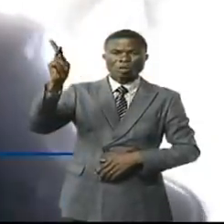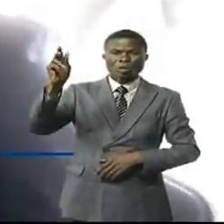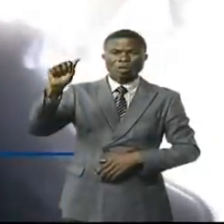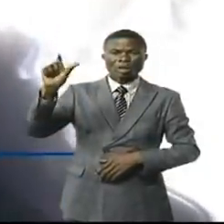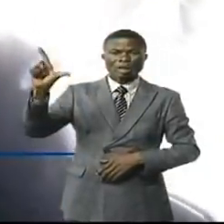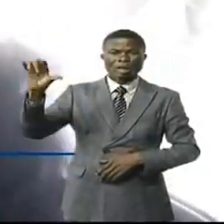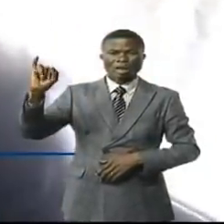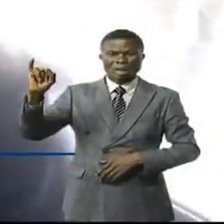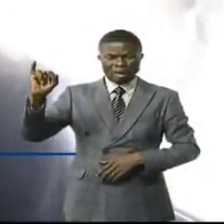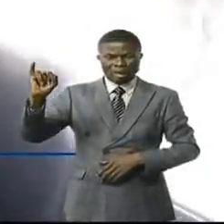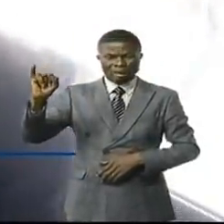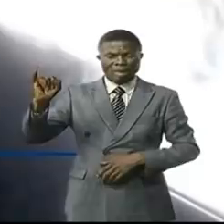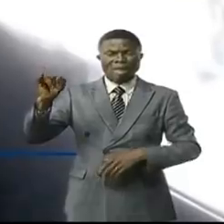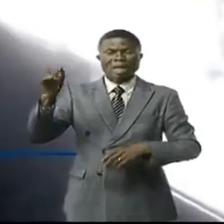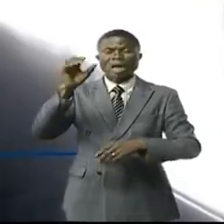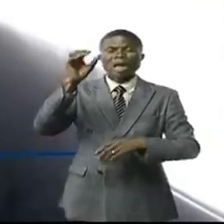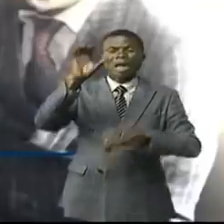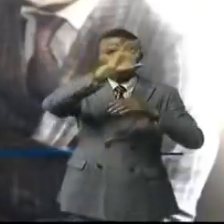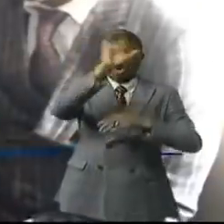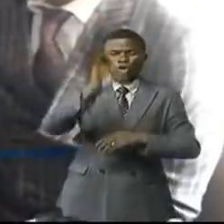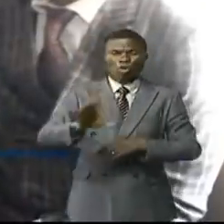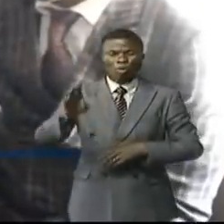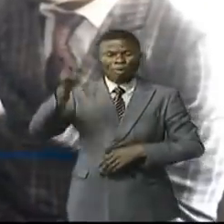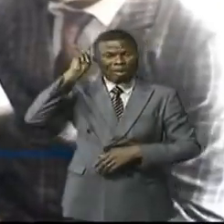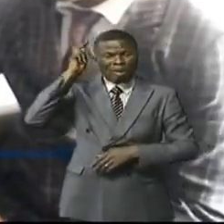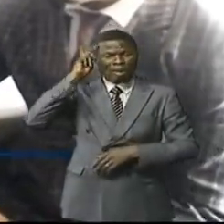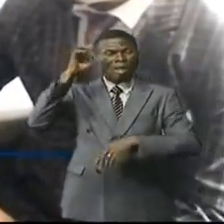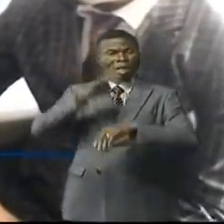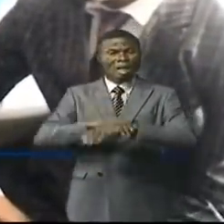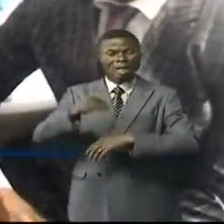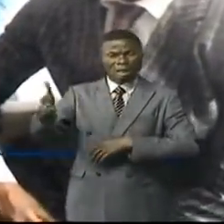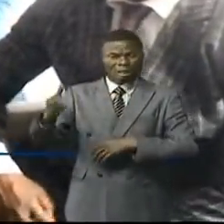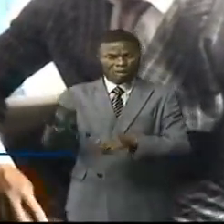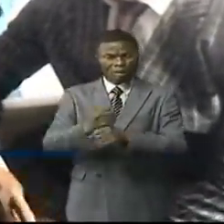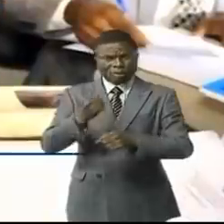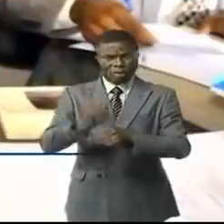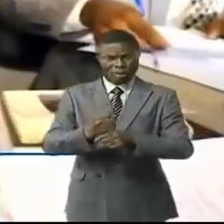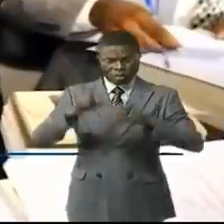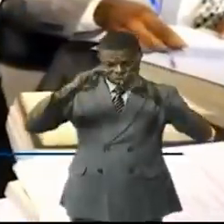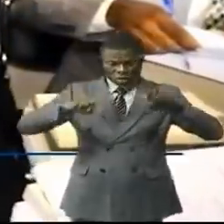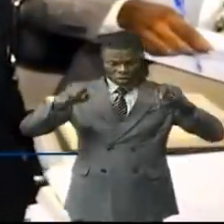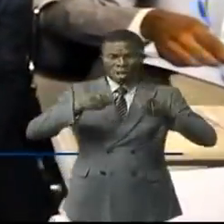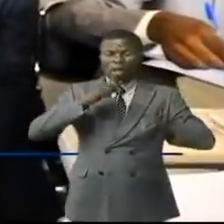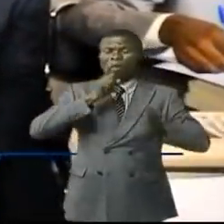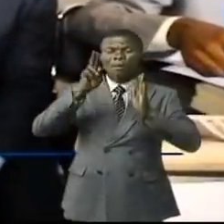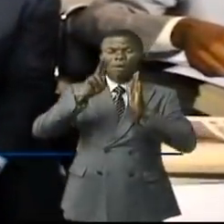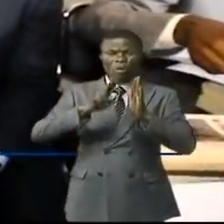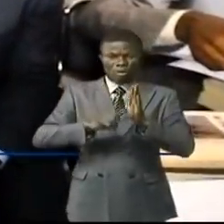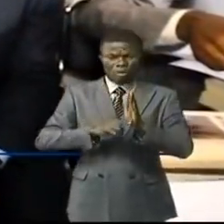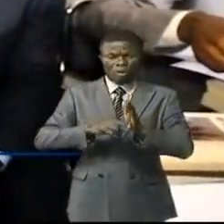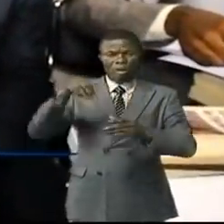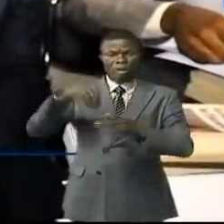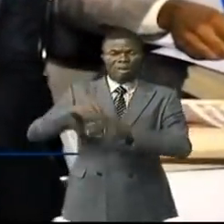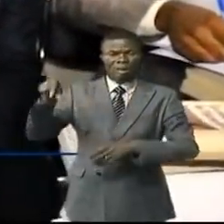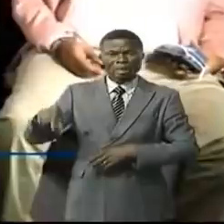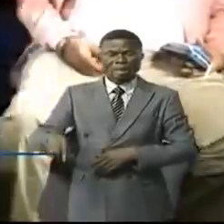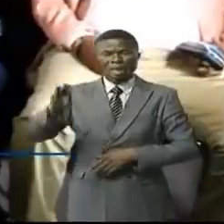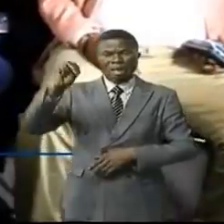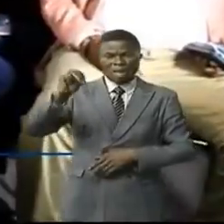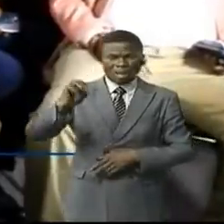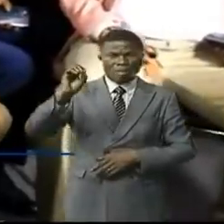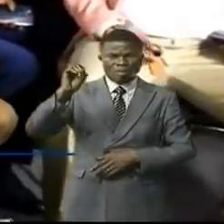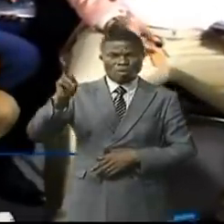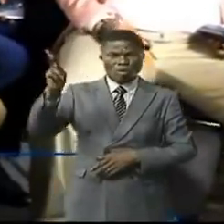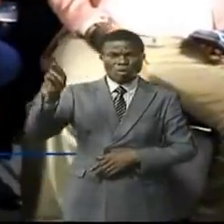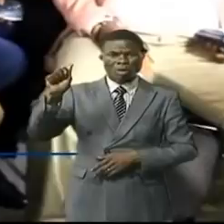lui confère l'immunité, il a été arrêté en plein exercice de l'enquête parlementaire au quartier Mokali à